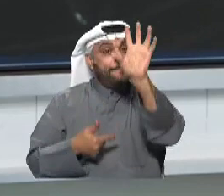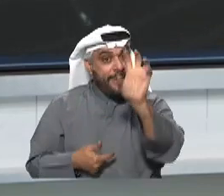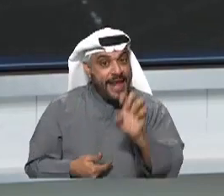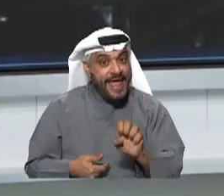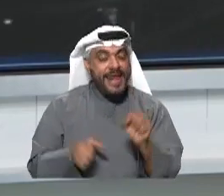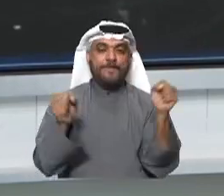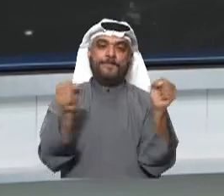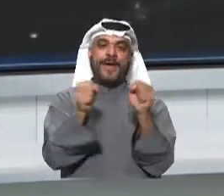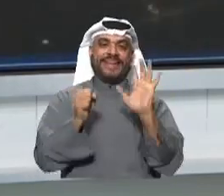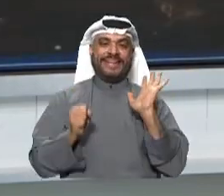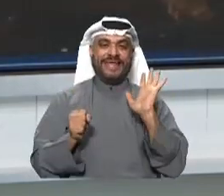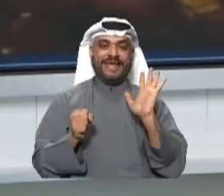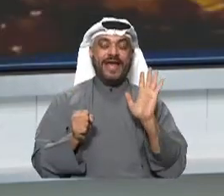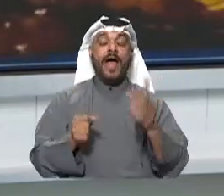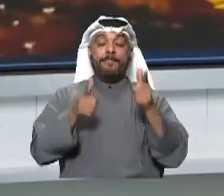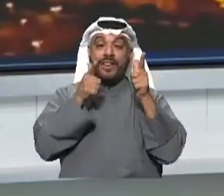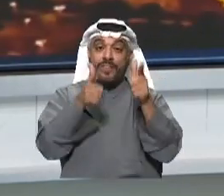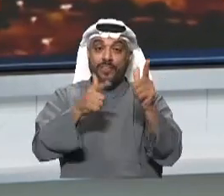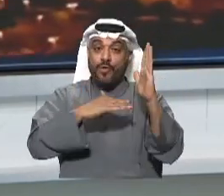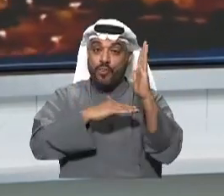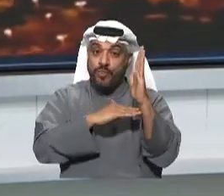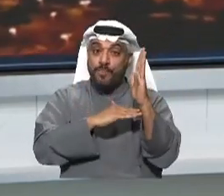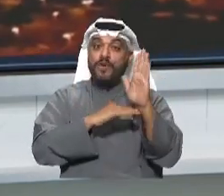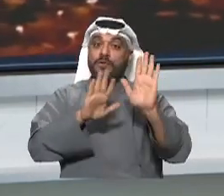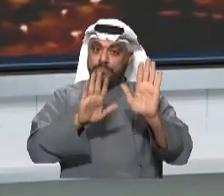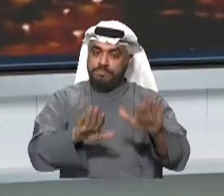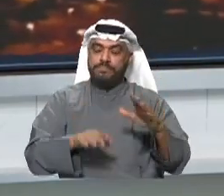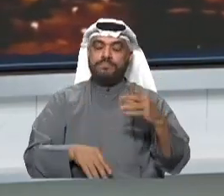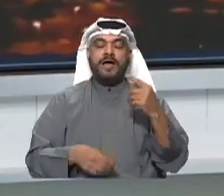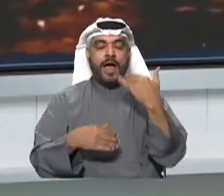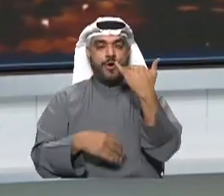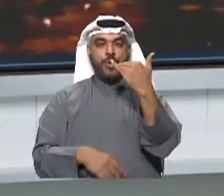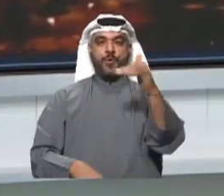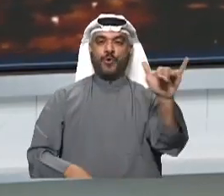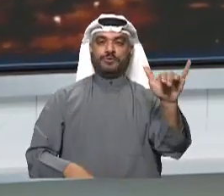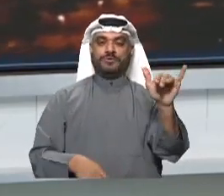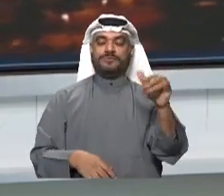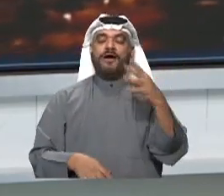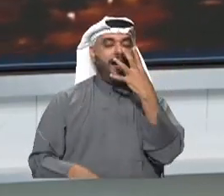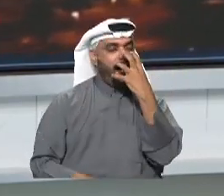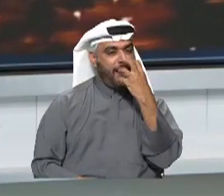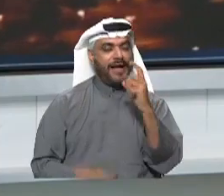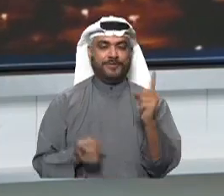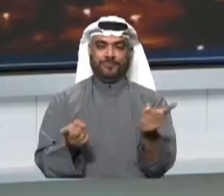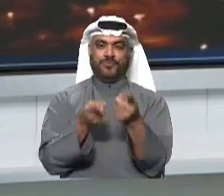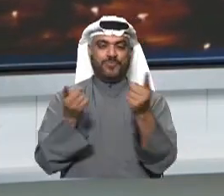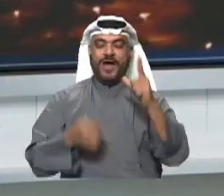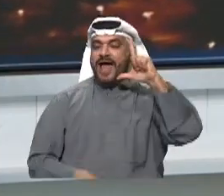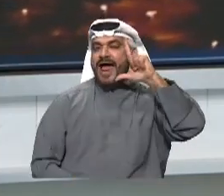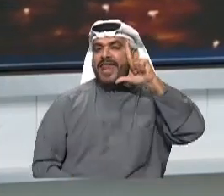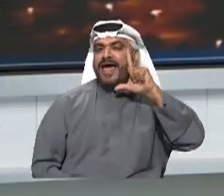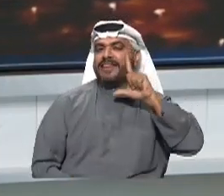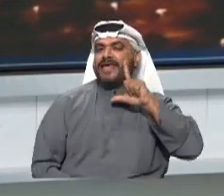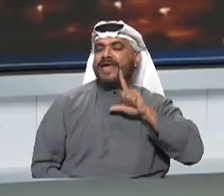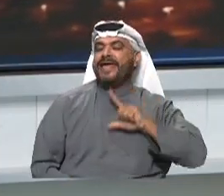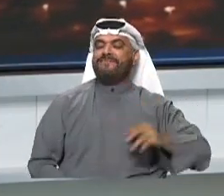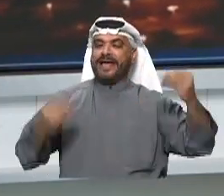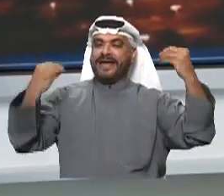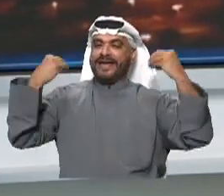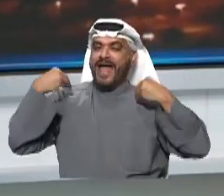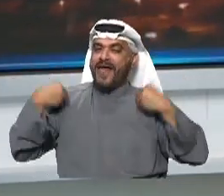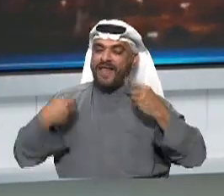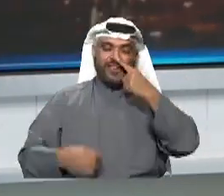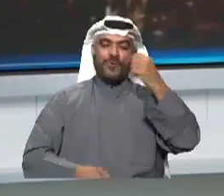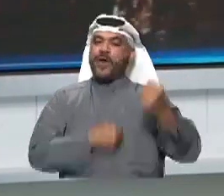اما في فتره انها استمرار في الاجواء المعتدله وايضا اللطيفه والمناسبه جدا لممارسه جميع الانشطه